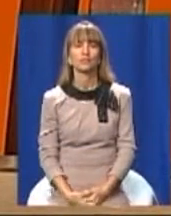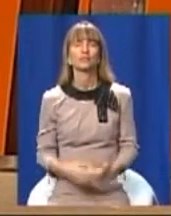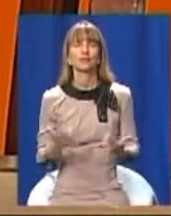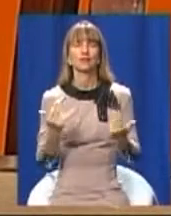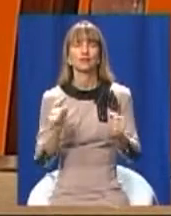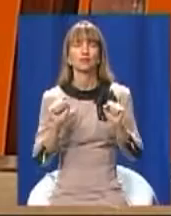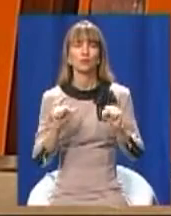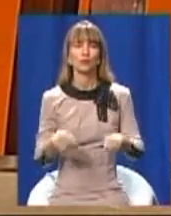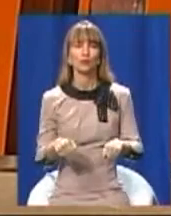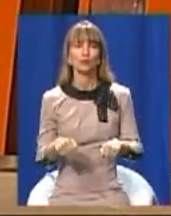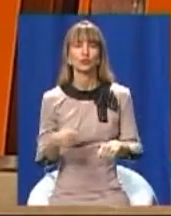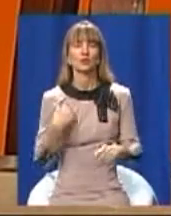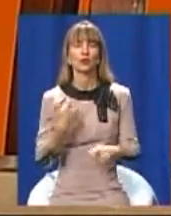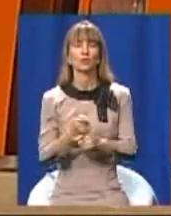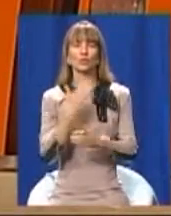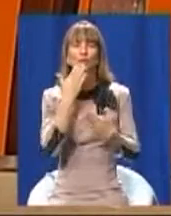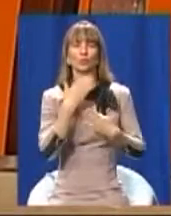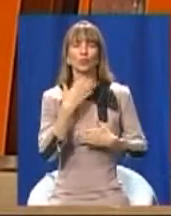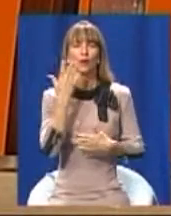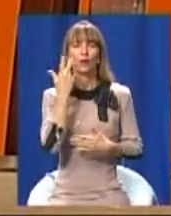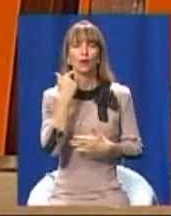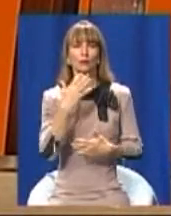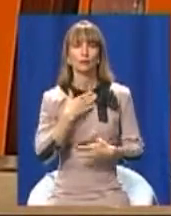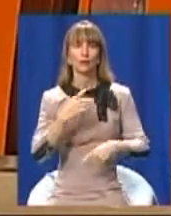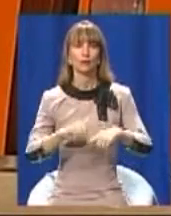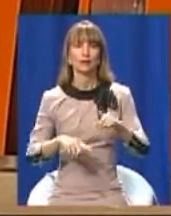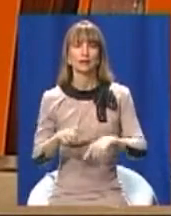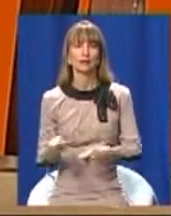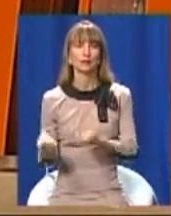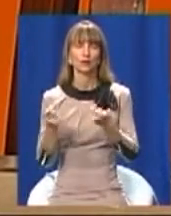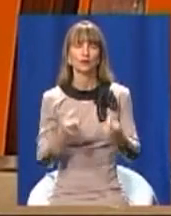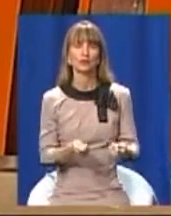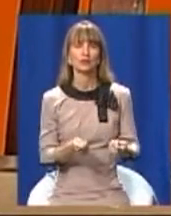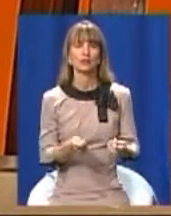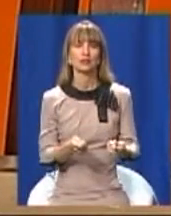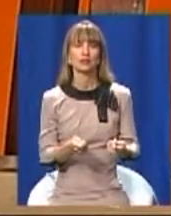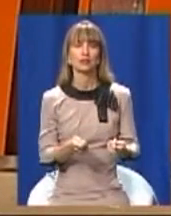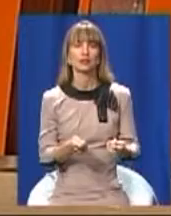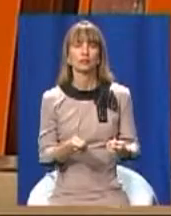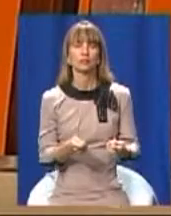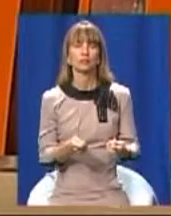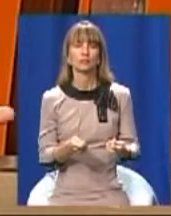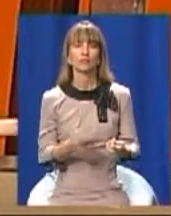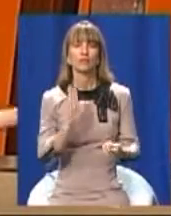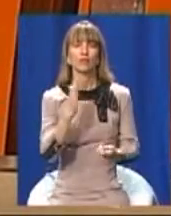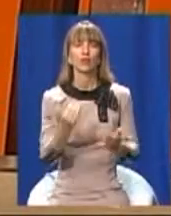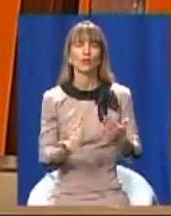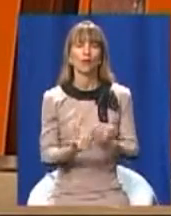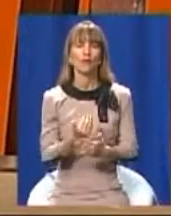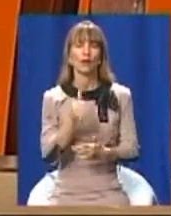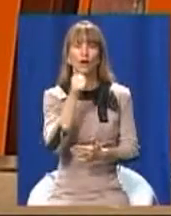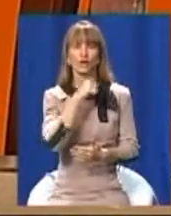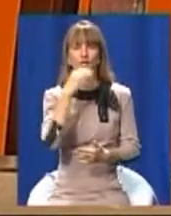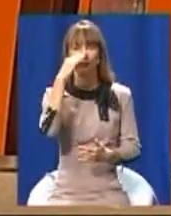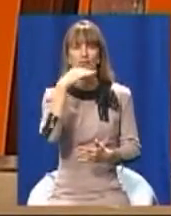Так, можна. Я дуже люблю, коли мені батьки приносять от Новий рік, тато.